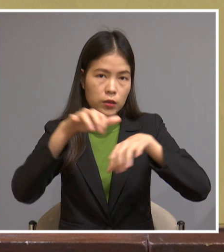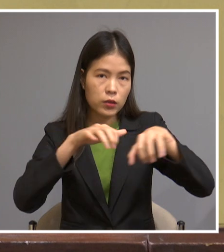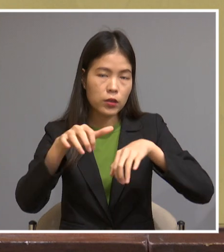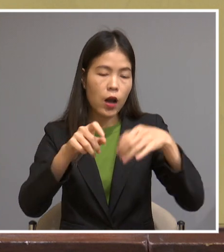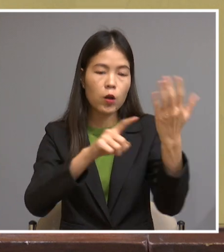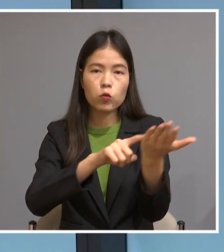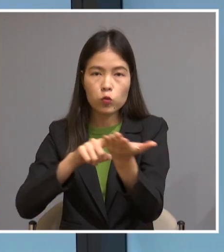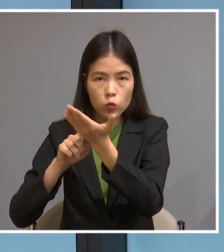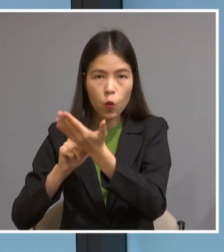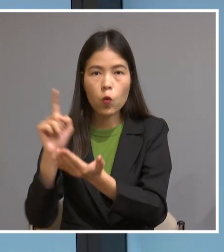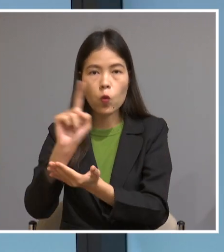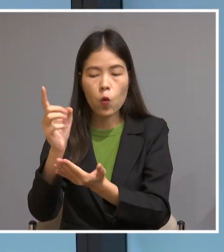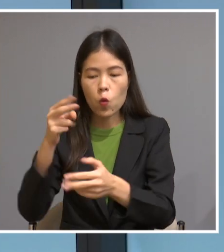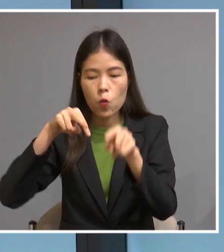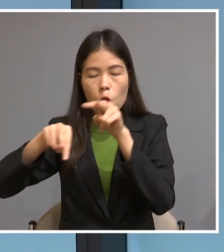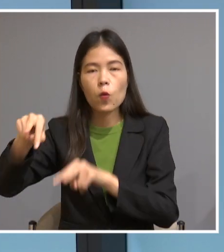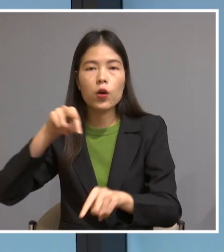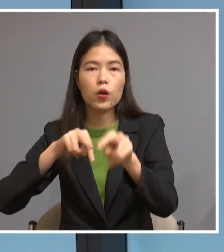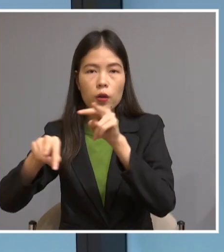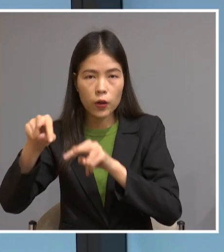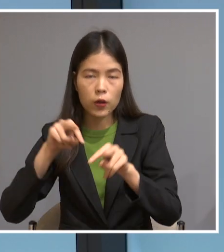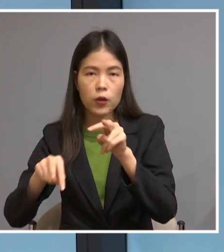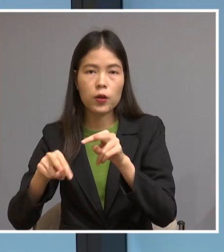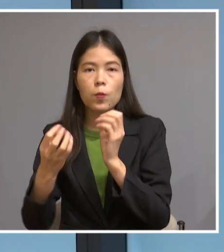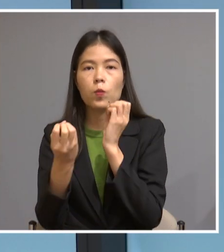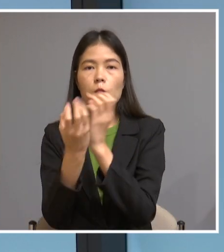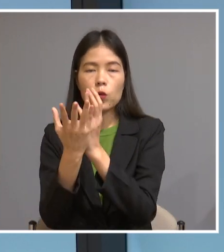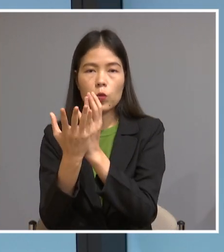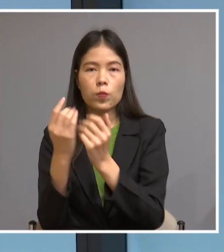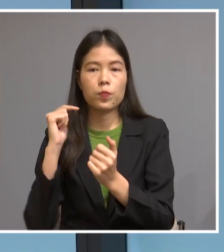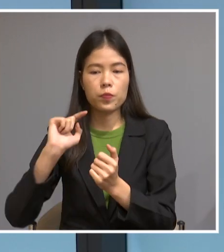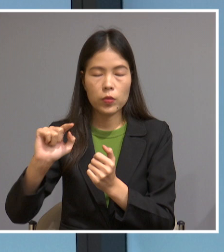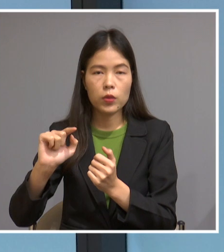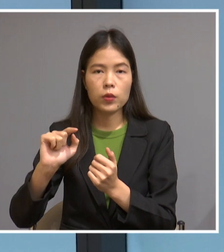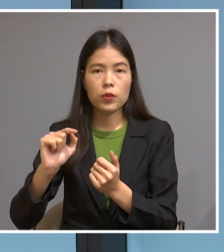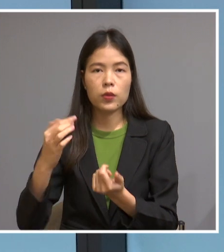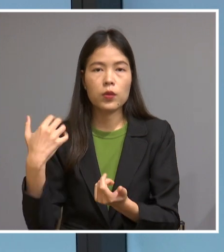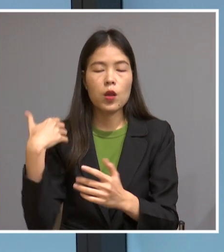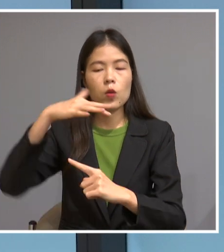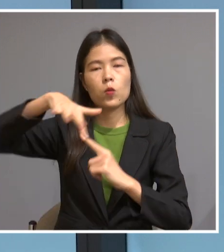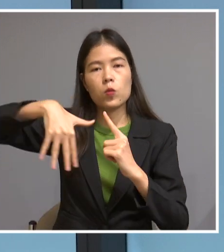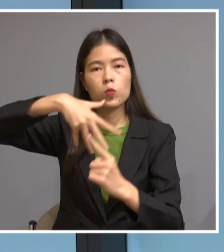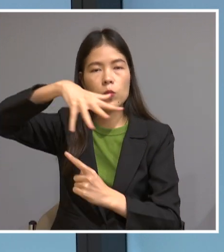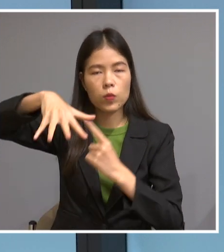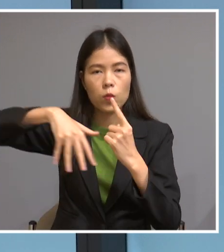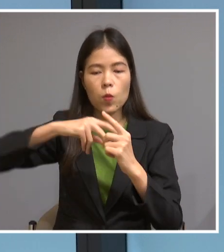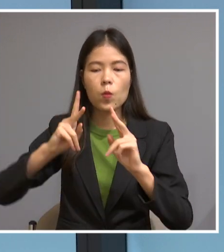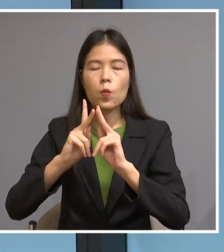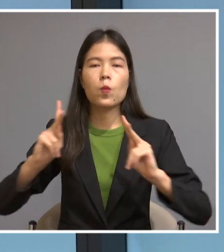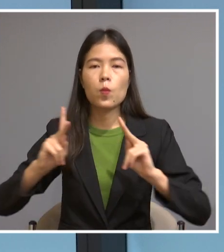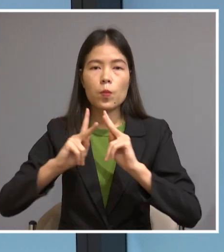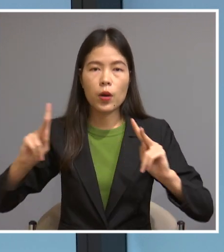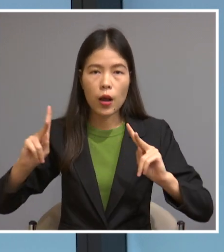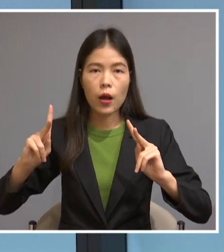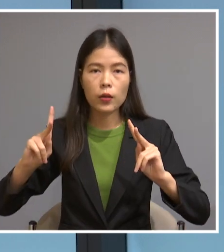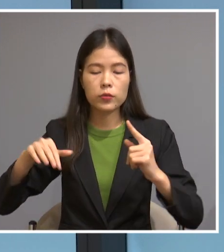ผู้ชำนานการพิจารณารายงานการวิเคราะหผลกระทบสิงแวดล้อมค. ก. และคณะกรรมการสิงแวดล้อมแห่ง